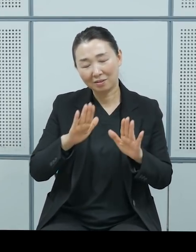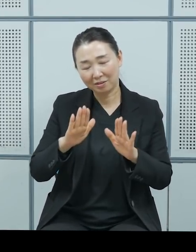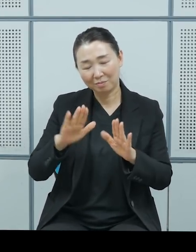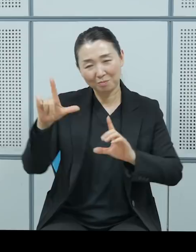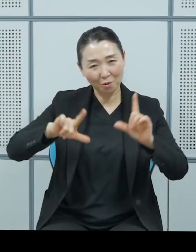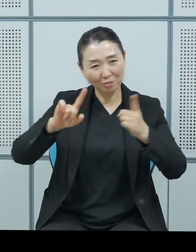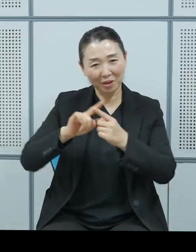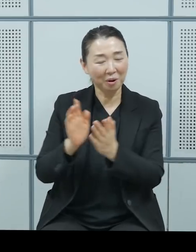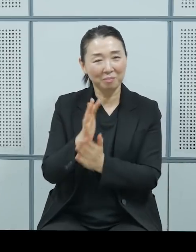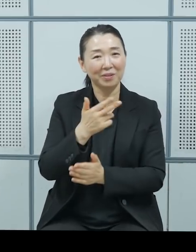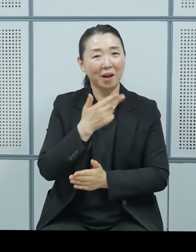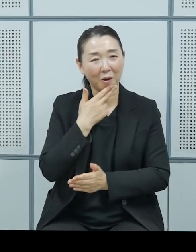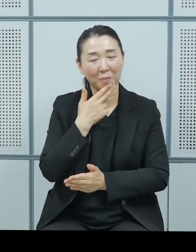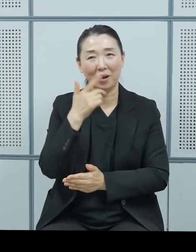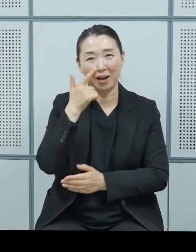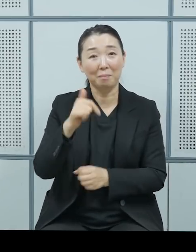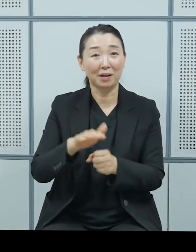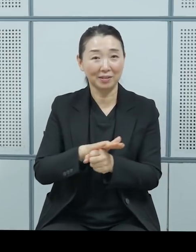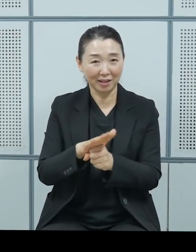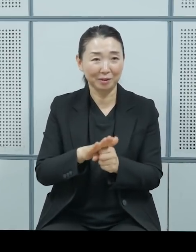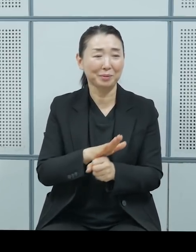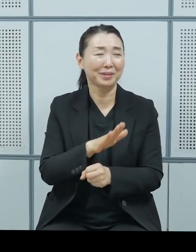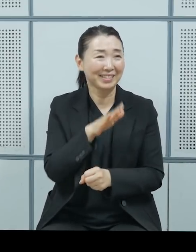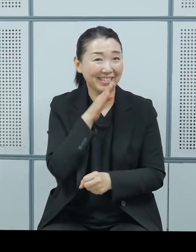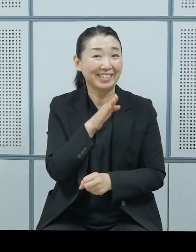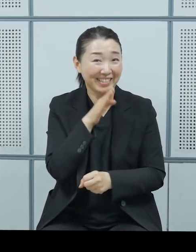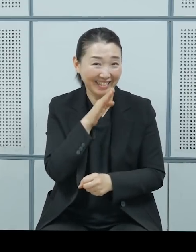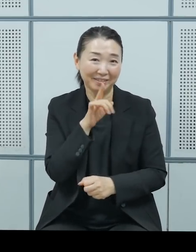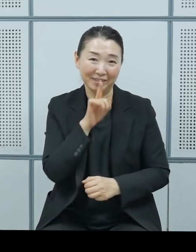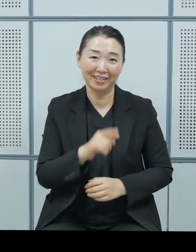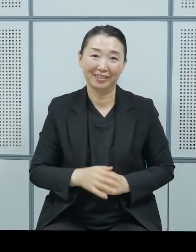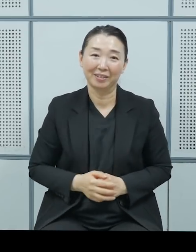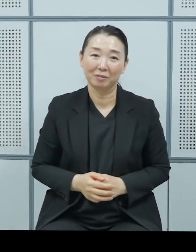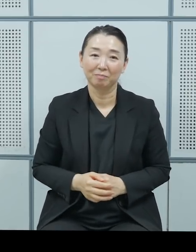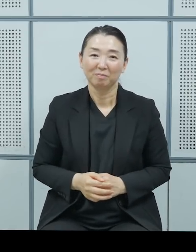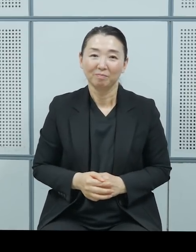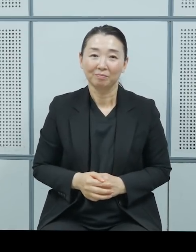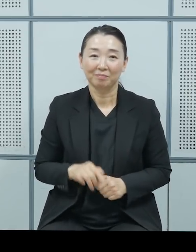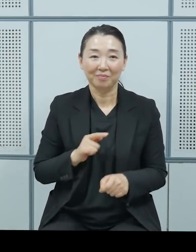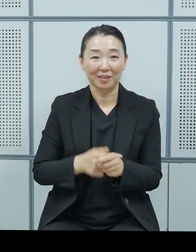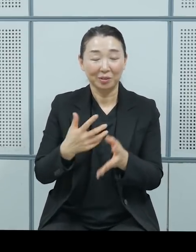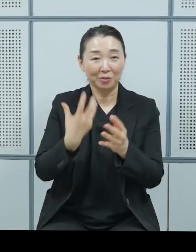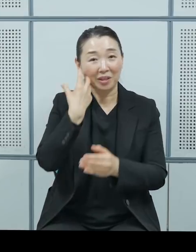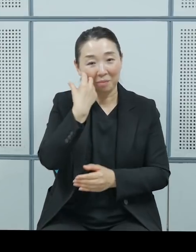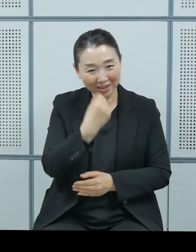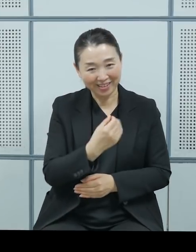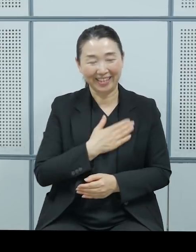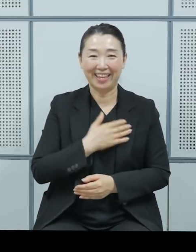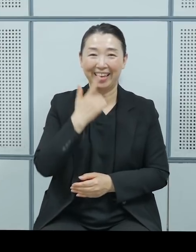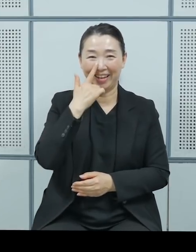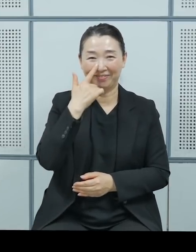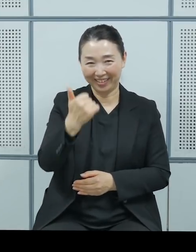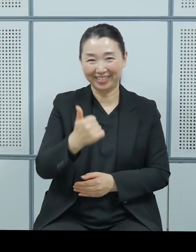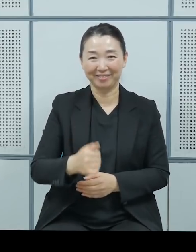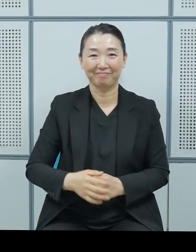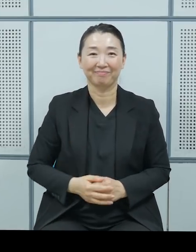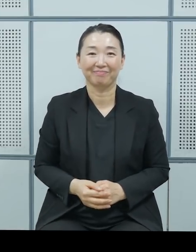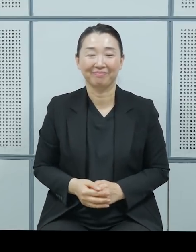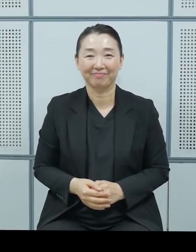빛나지 못했을 거예요. 아빠 정말 사랑해요. 진짜로요. 하면서 서투른 게 매력인 윤지.